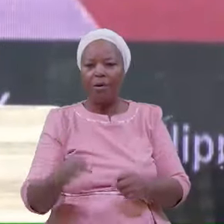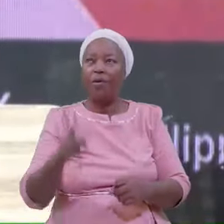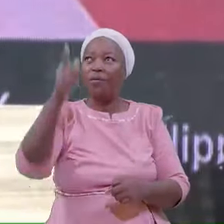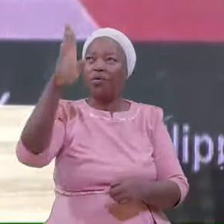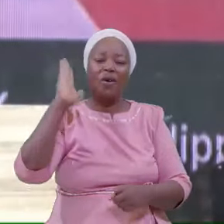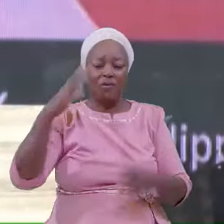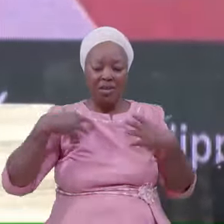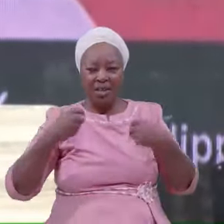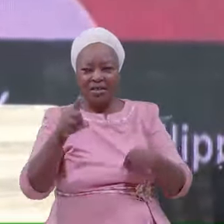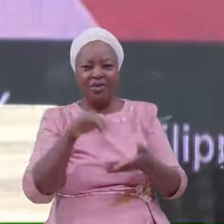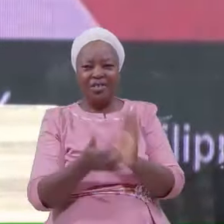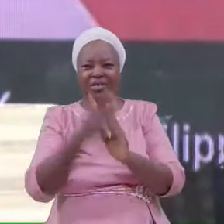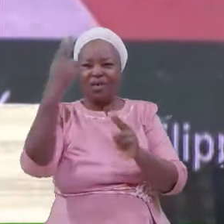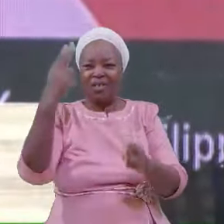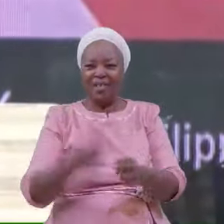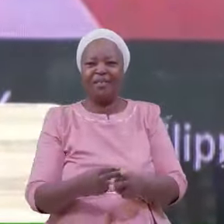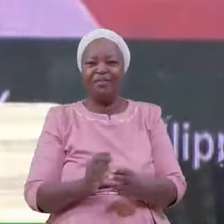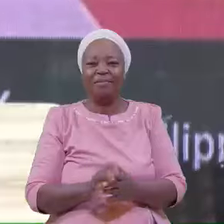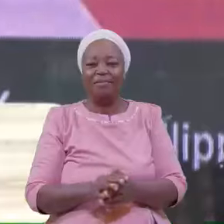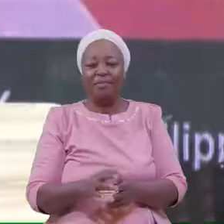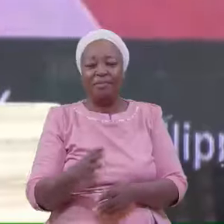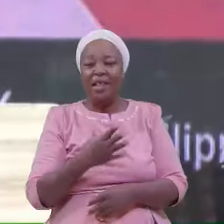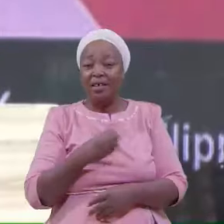Ang kapangyarihan ng Panginoong so, Diyos na magpagaling. When the